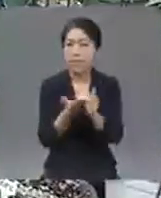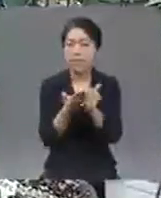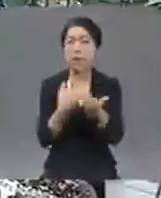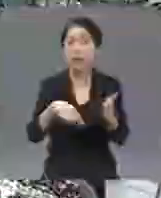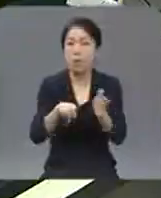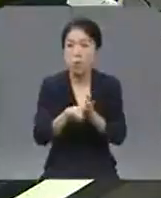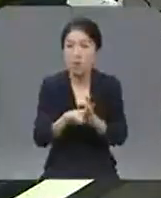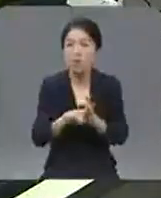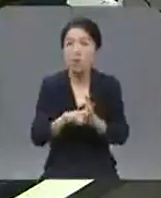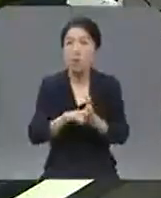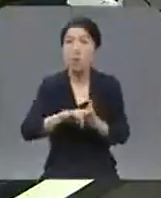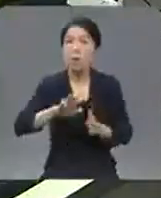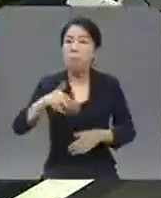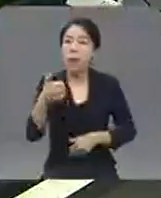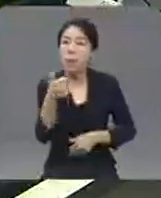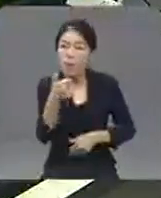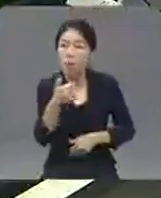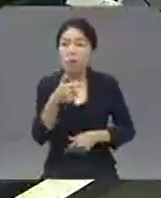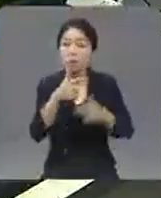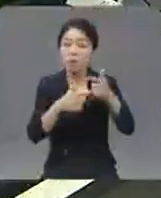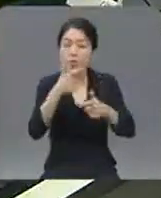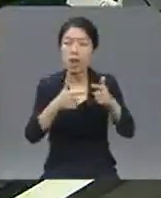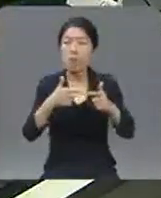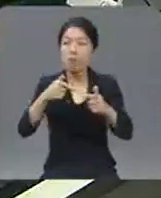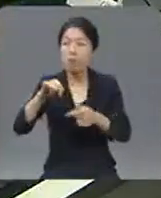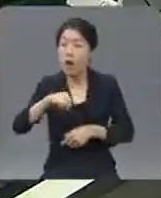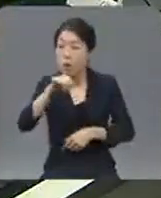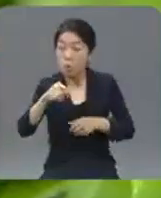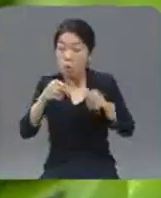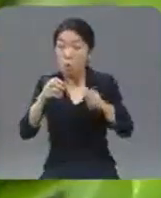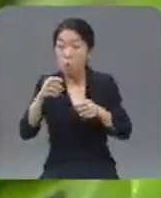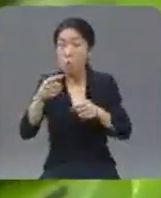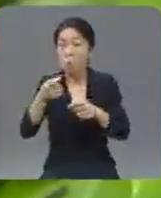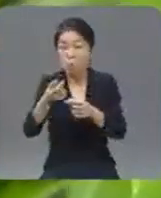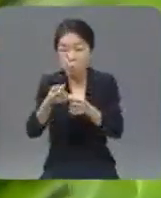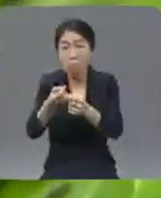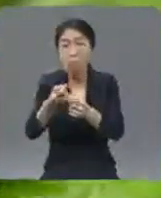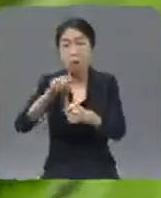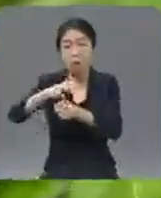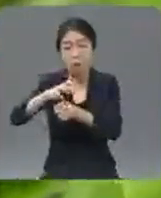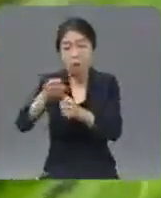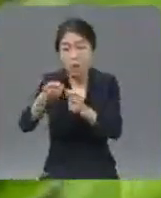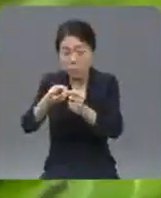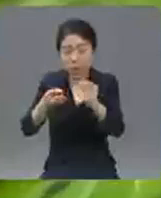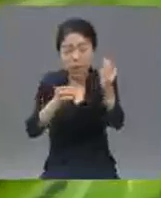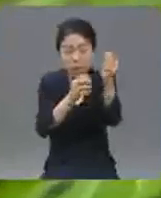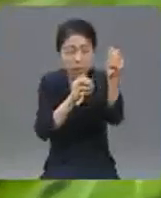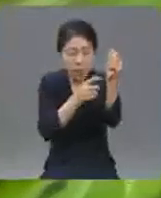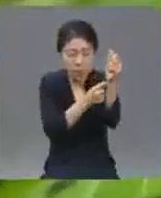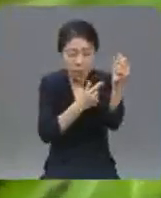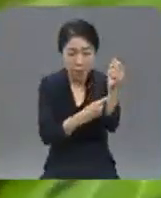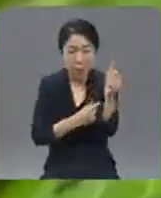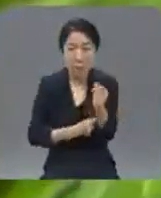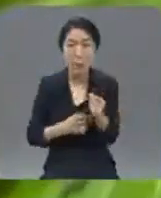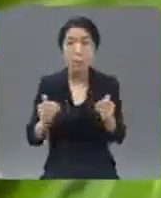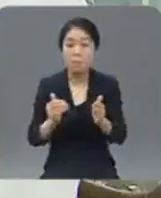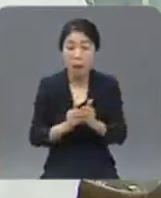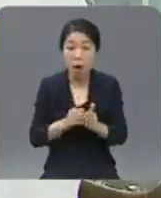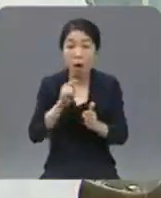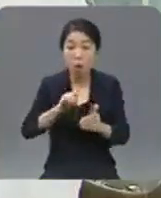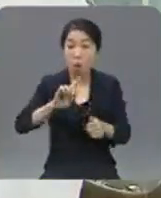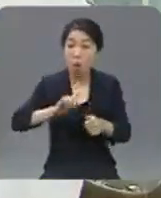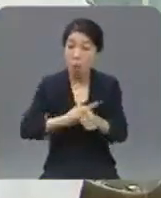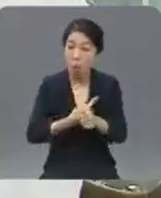접종했습니다 모두 자생수종에다가 트러플 균을 접종을 해서 이제 보급을 하면 농가도 고가의